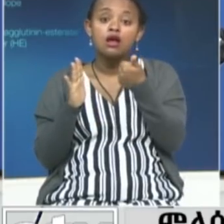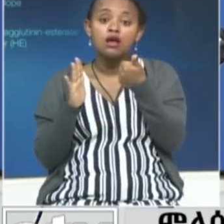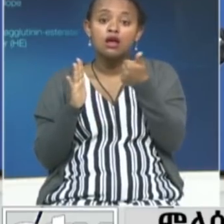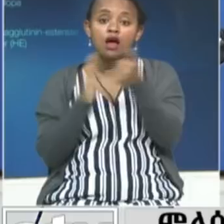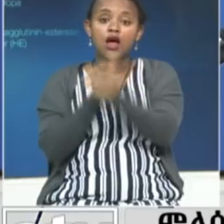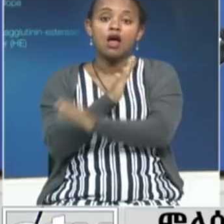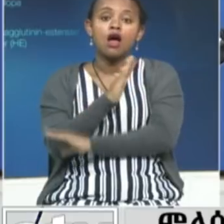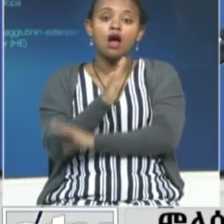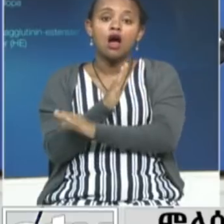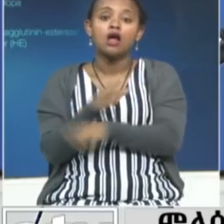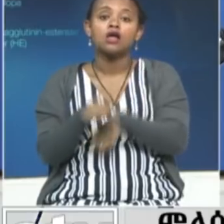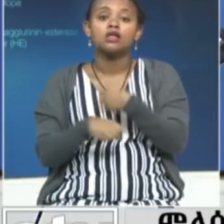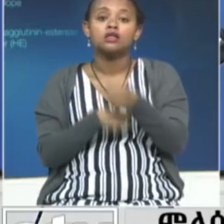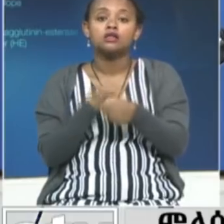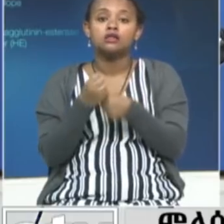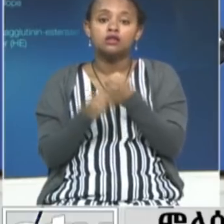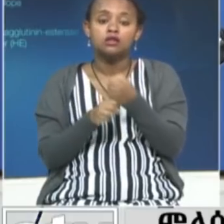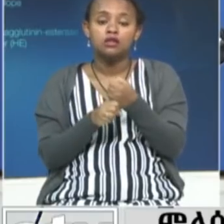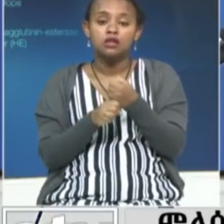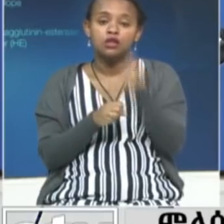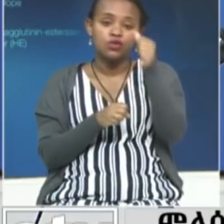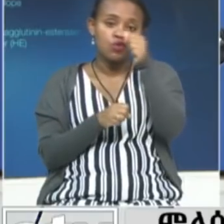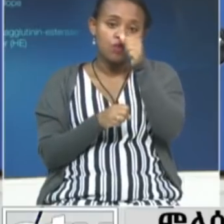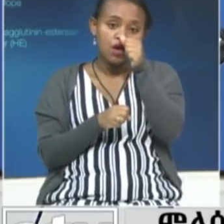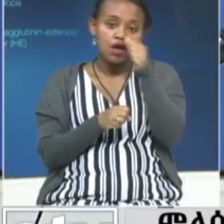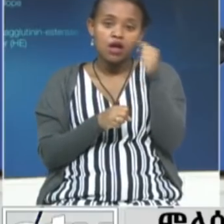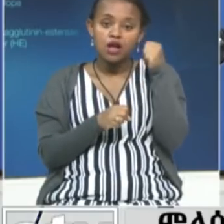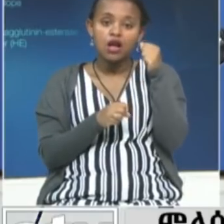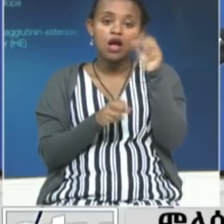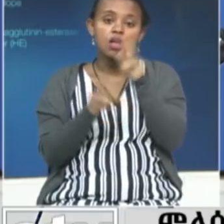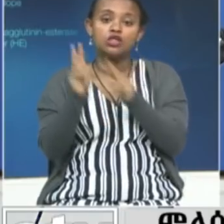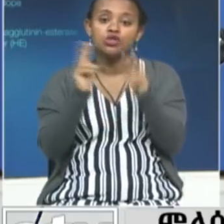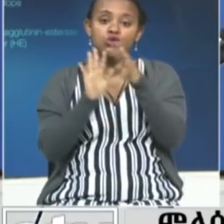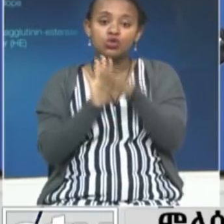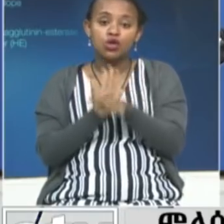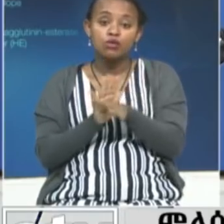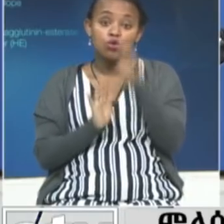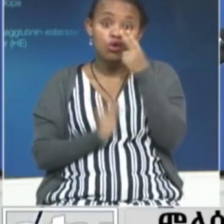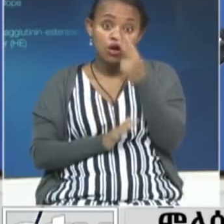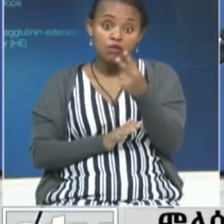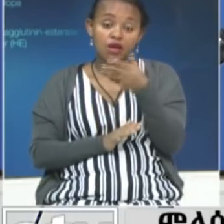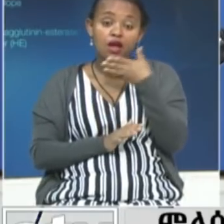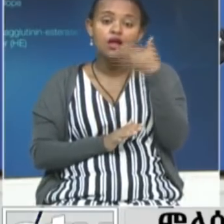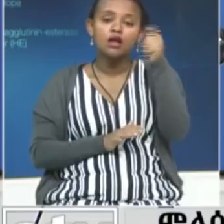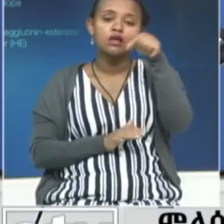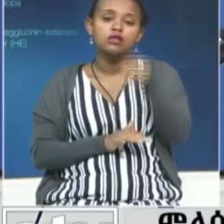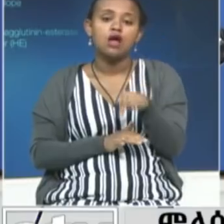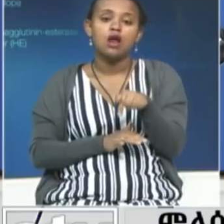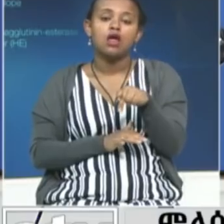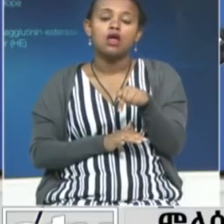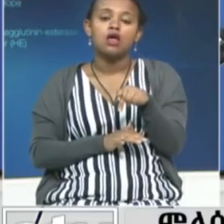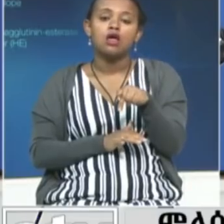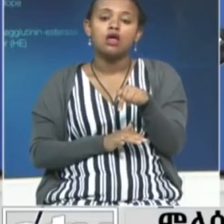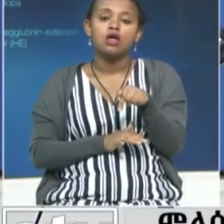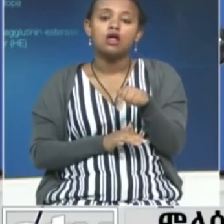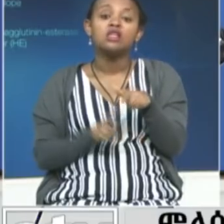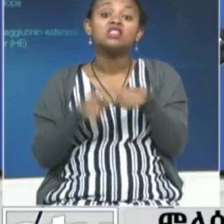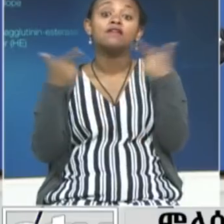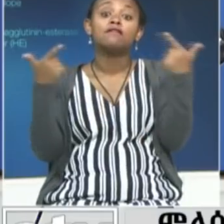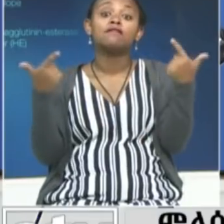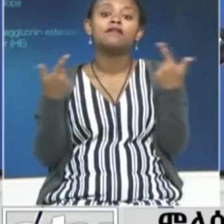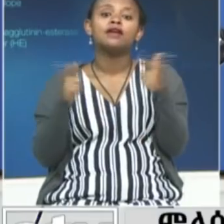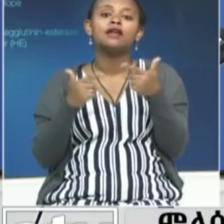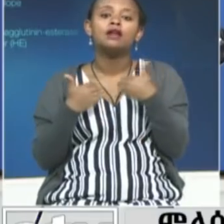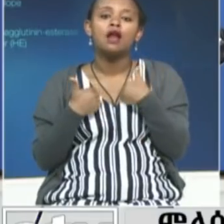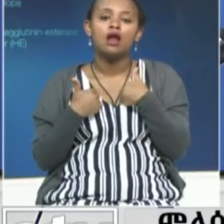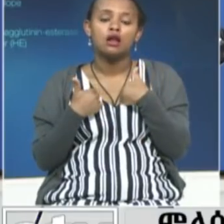የሀገር ድቀት እስከሚከተል ኢትዮጵያ ሌላ ችግር ውስጥ ገብቶ እስከምናሄድ ዛሬ ሰፊ ይችላል